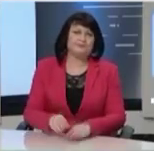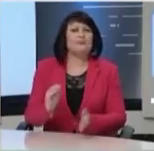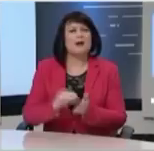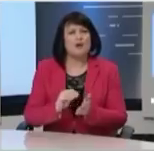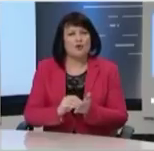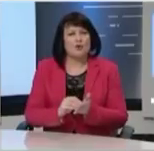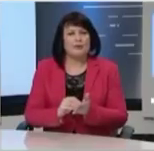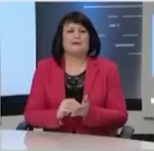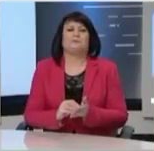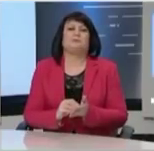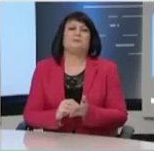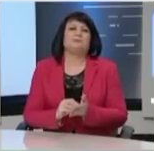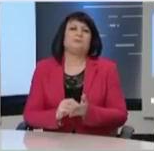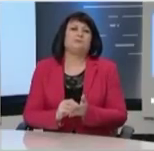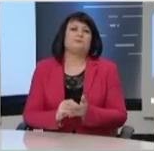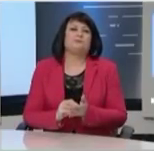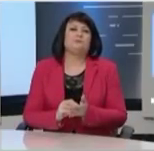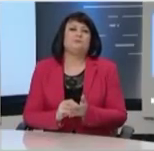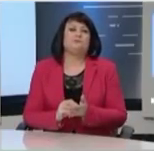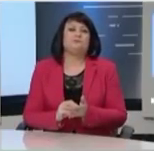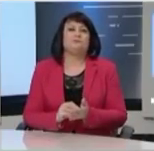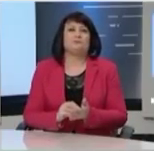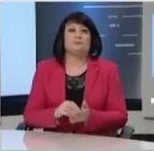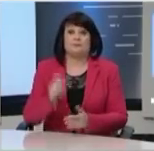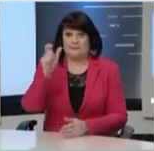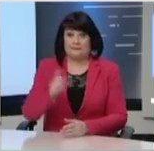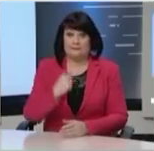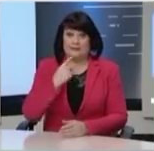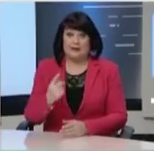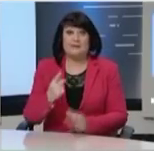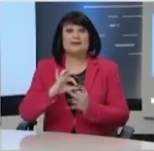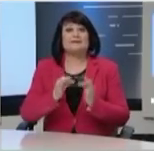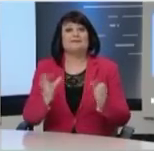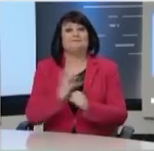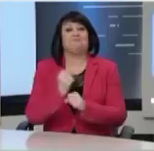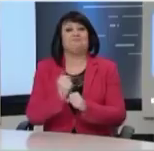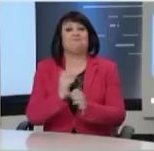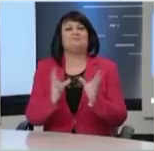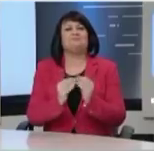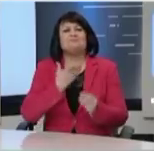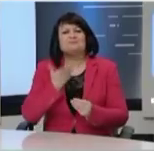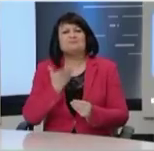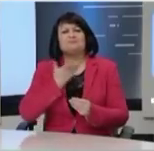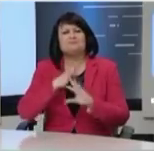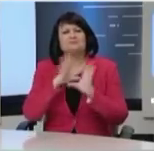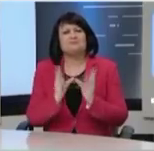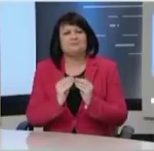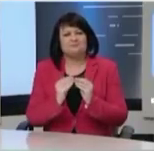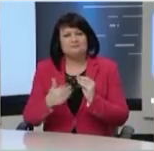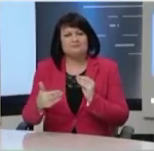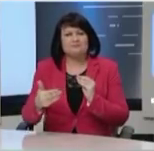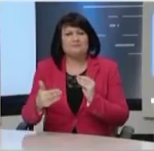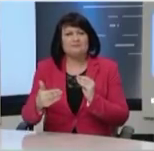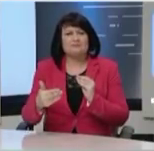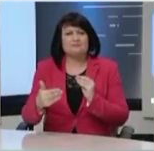Επίσης, εκεί που υποτίθεται ότι θα χτίζατε το success story στα δημοσιονομικά, πετύχατε